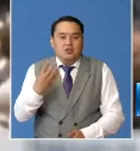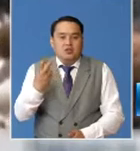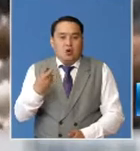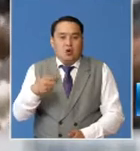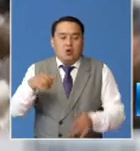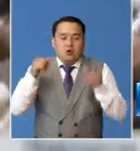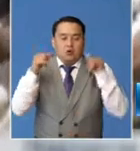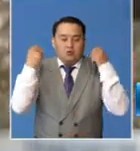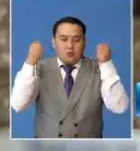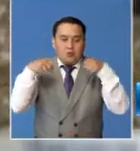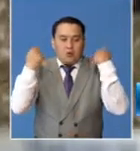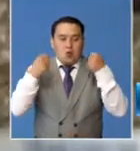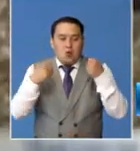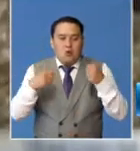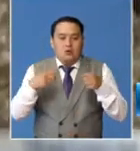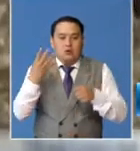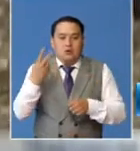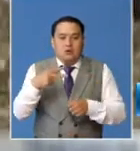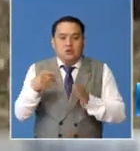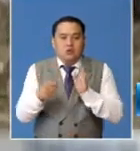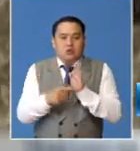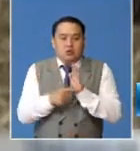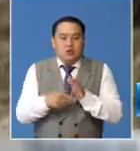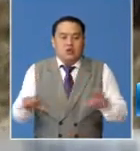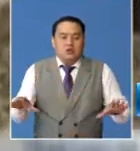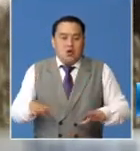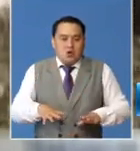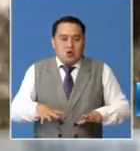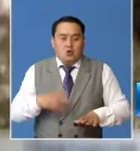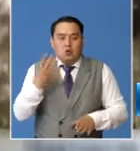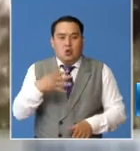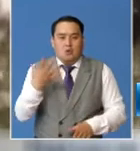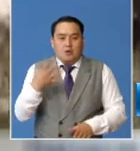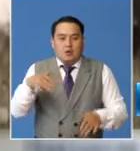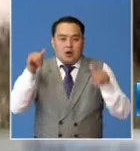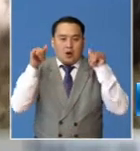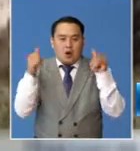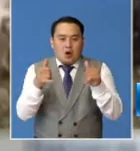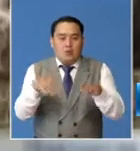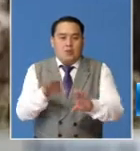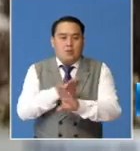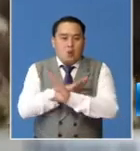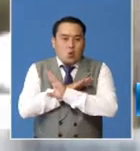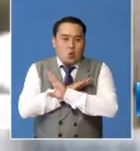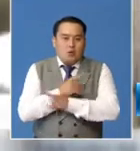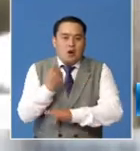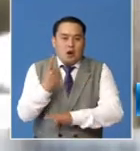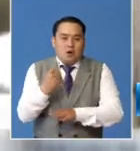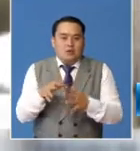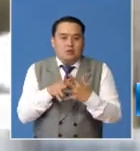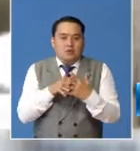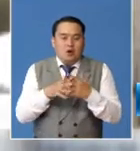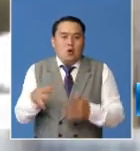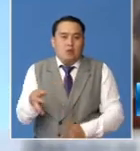2446 голов мелкого рогатого скота, 36 лошадей, 4 жеребенка, 45 коров и 4 теленка погибло только в одной из